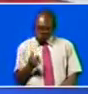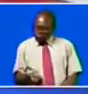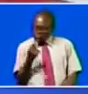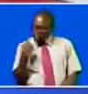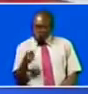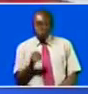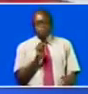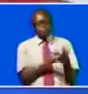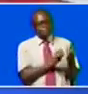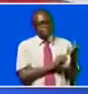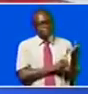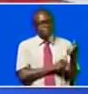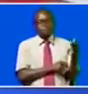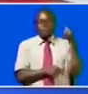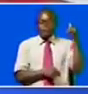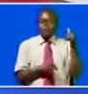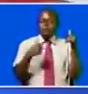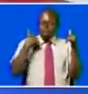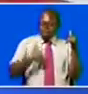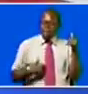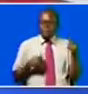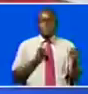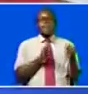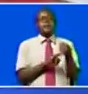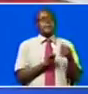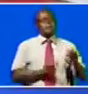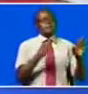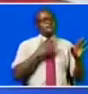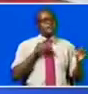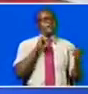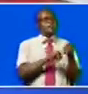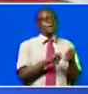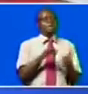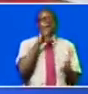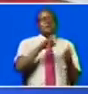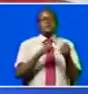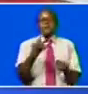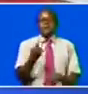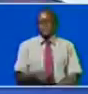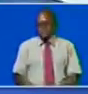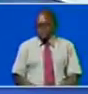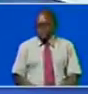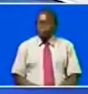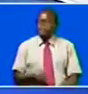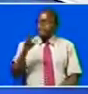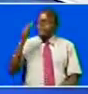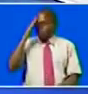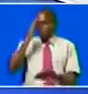lake. Hello, mimi ni mke wa fulani, wachana na mume wangu na kadhalika. Mimi wanasema hivi, kama